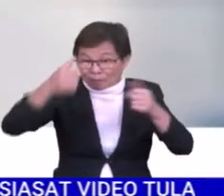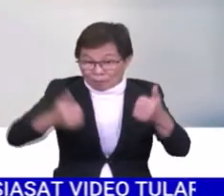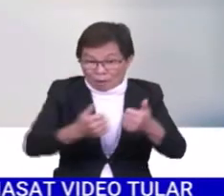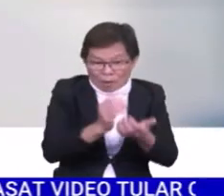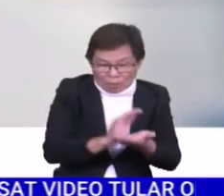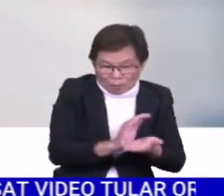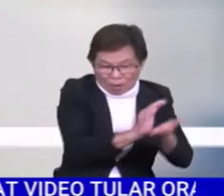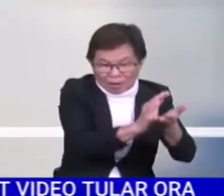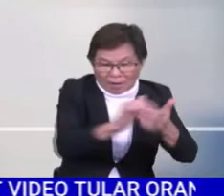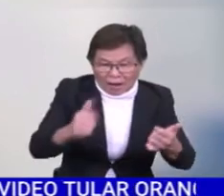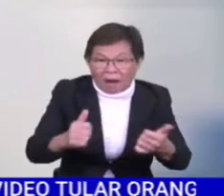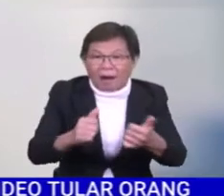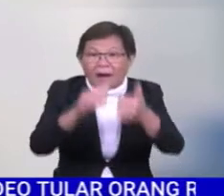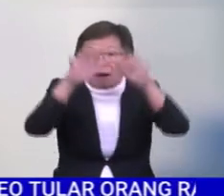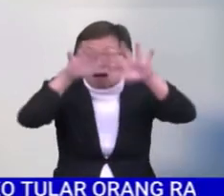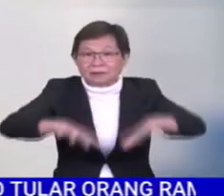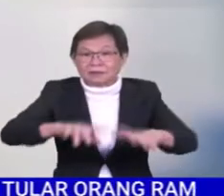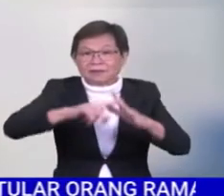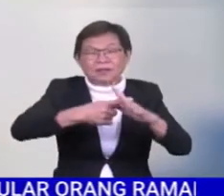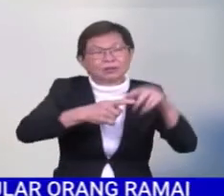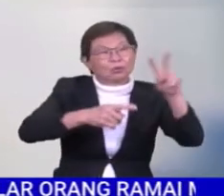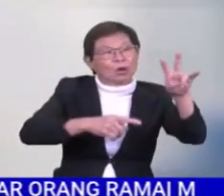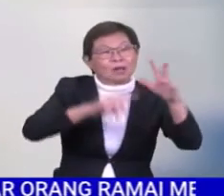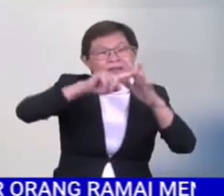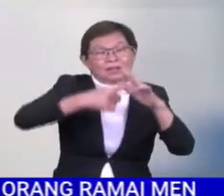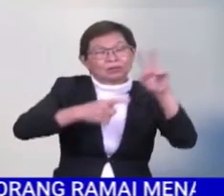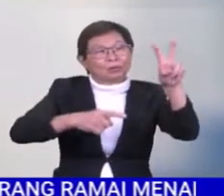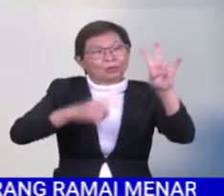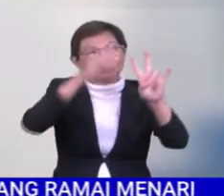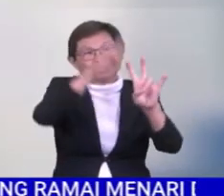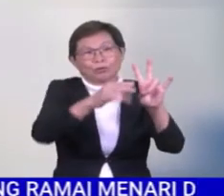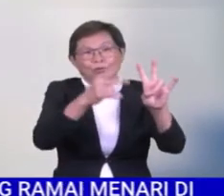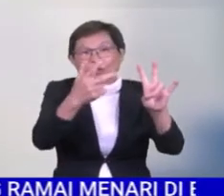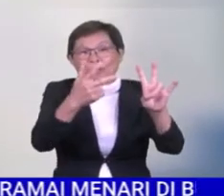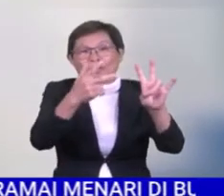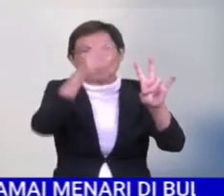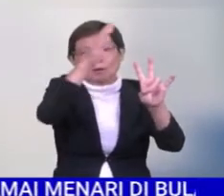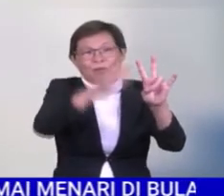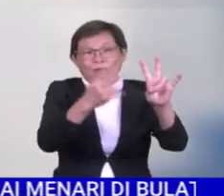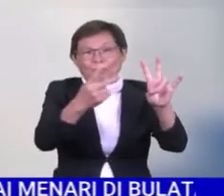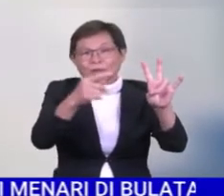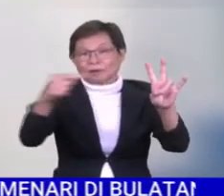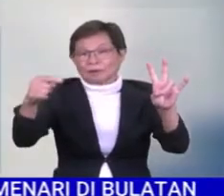2022 ini bermula pada 27 Febri dan berakhir semalam